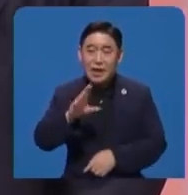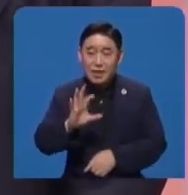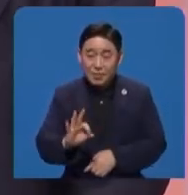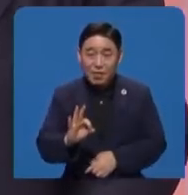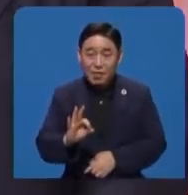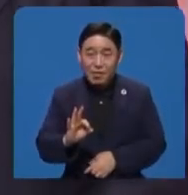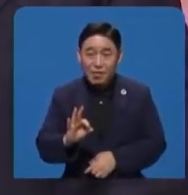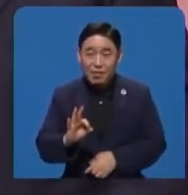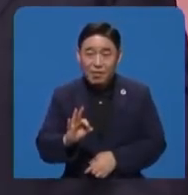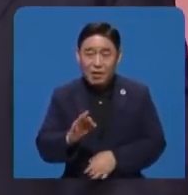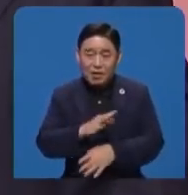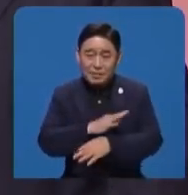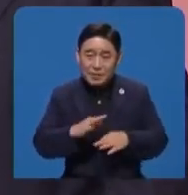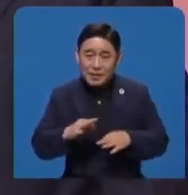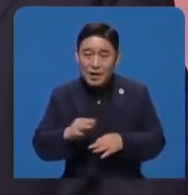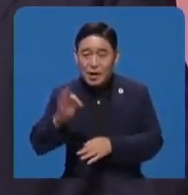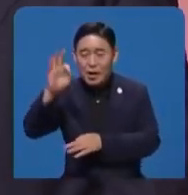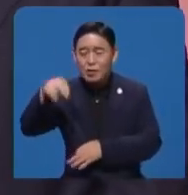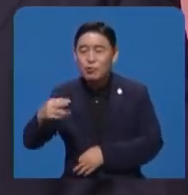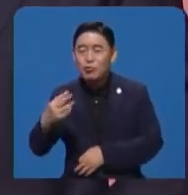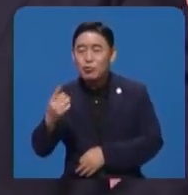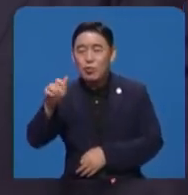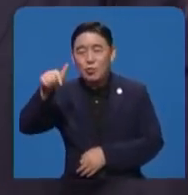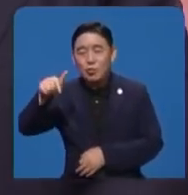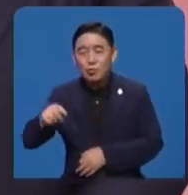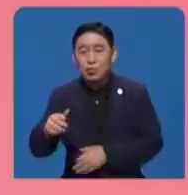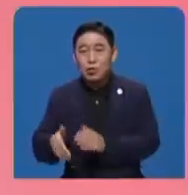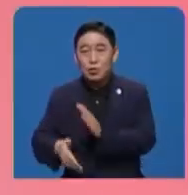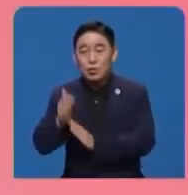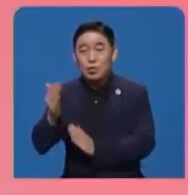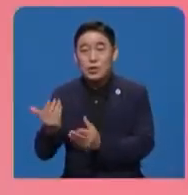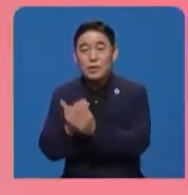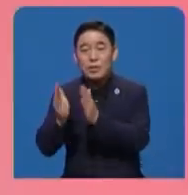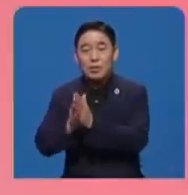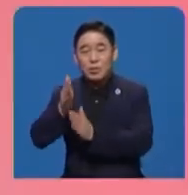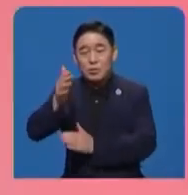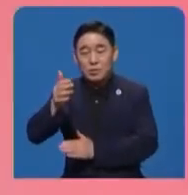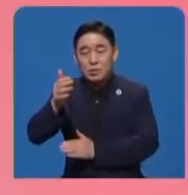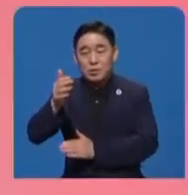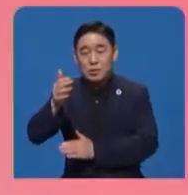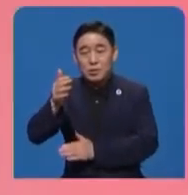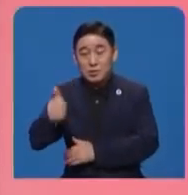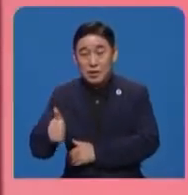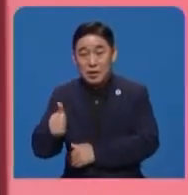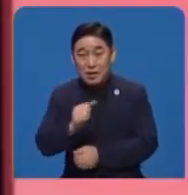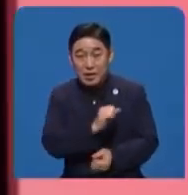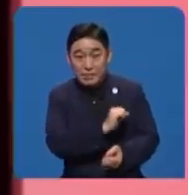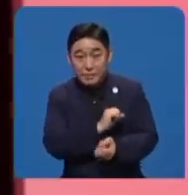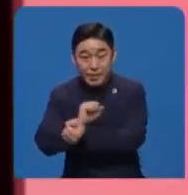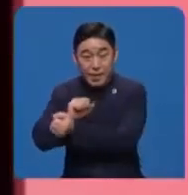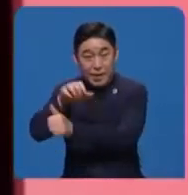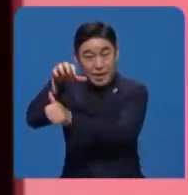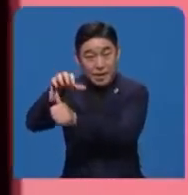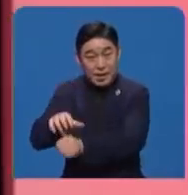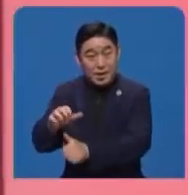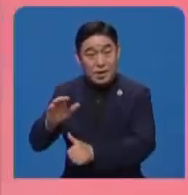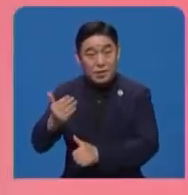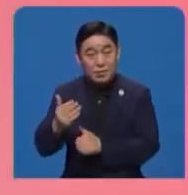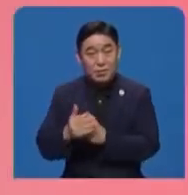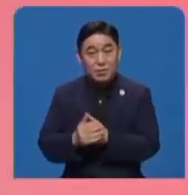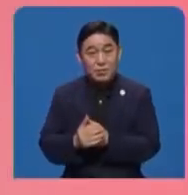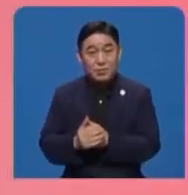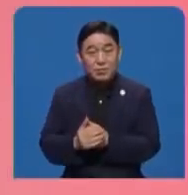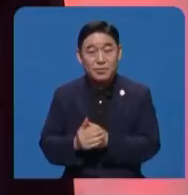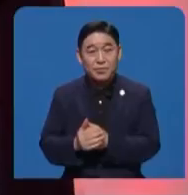사건에 유동규 성남 네. 도시개발공사 본부장이 이제 구속이 되고 이때 우리